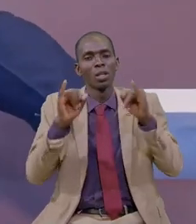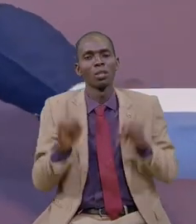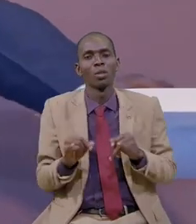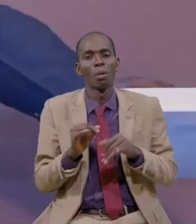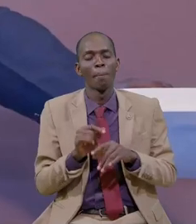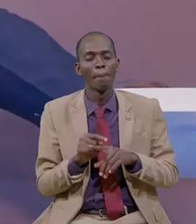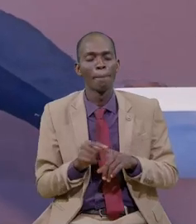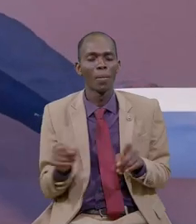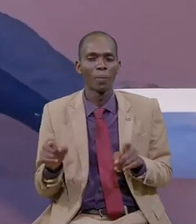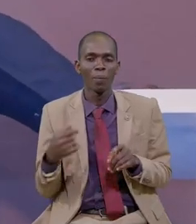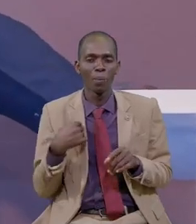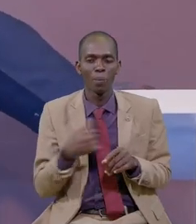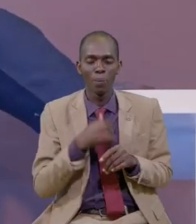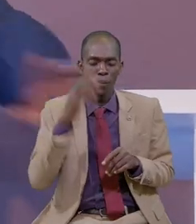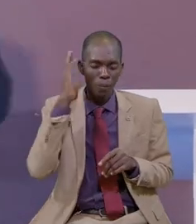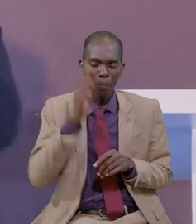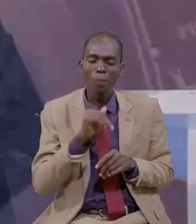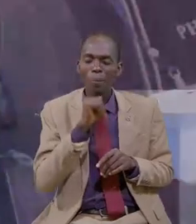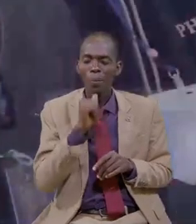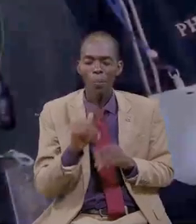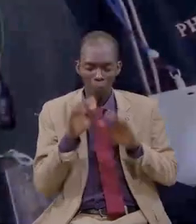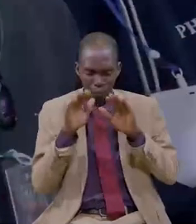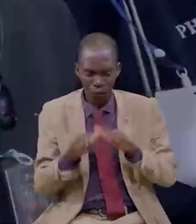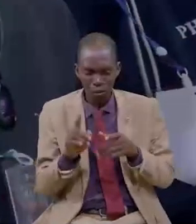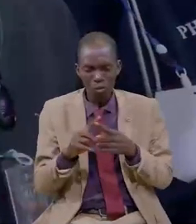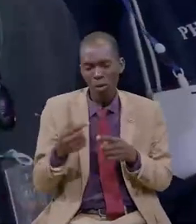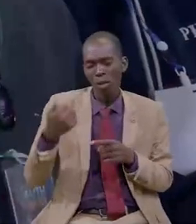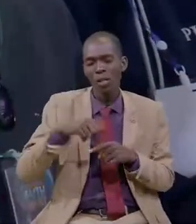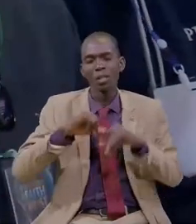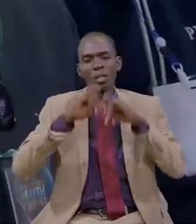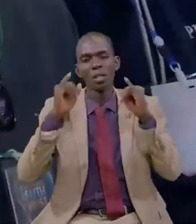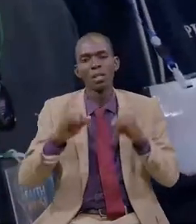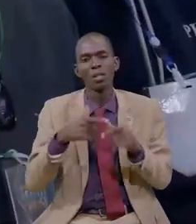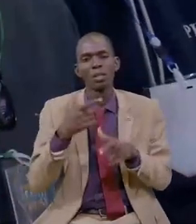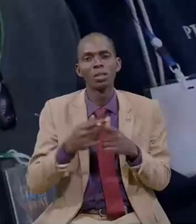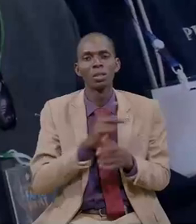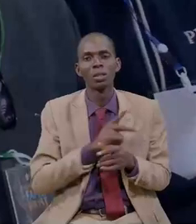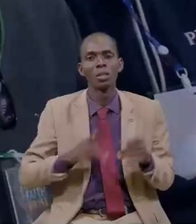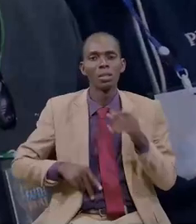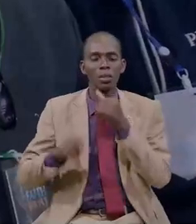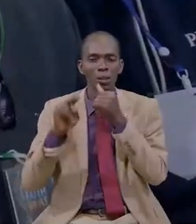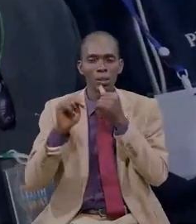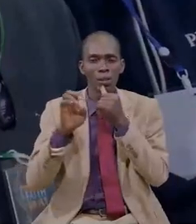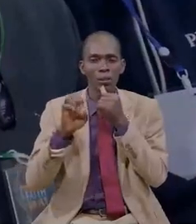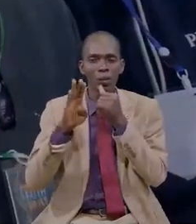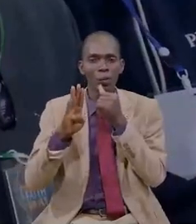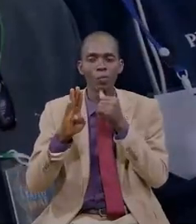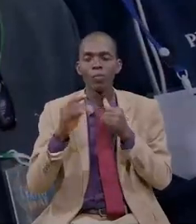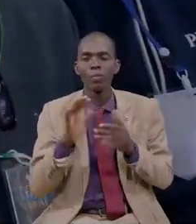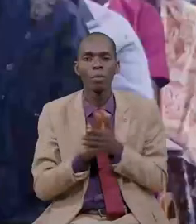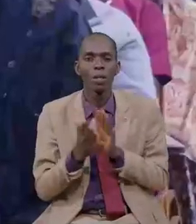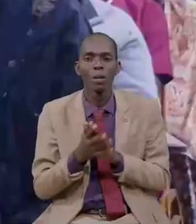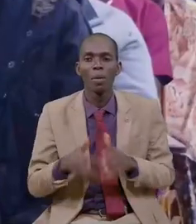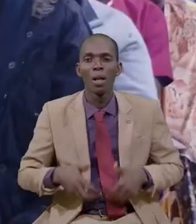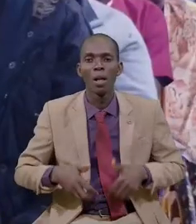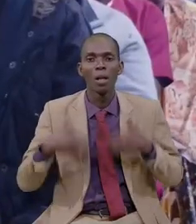Mais nous n'allons pas fléchir devant ton idole. Ensuite, Nebuchadnezzar s'est fâché. Si tu vas